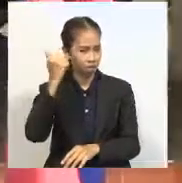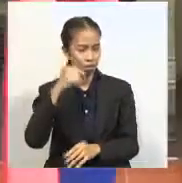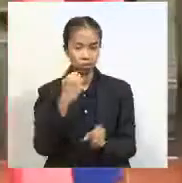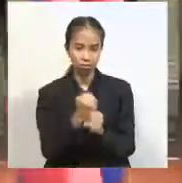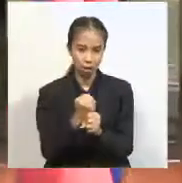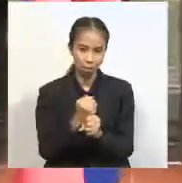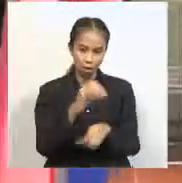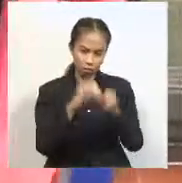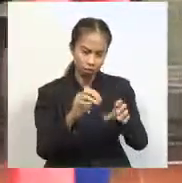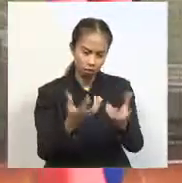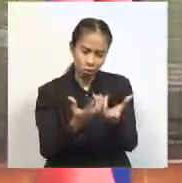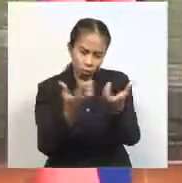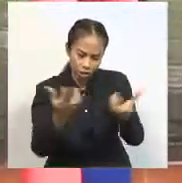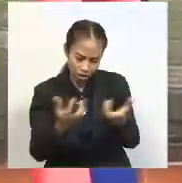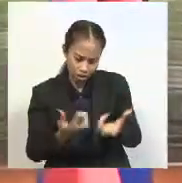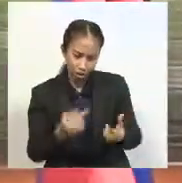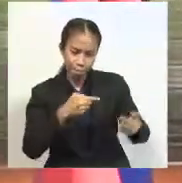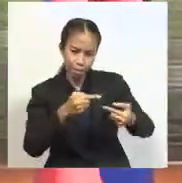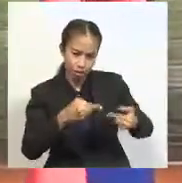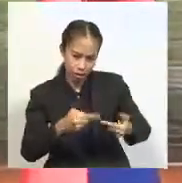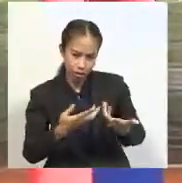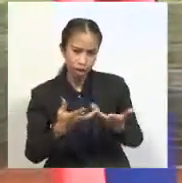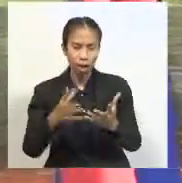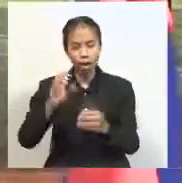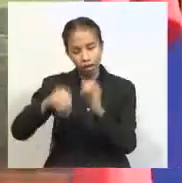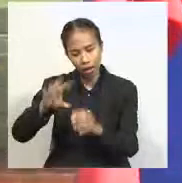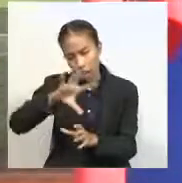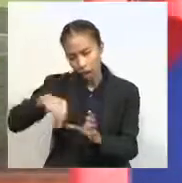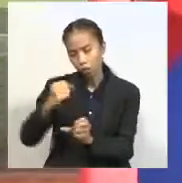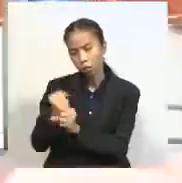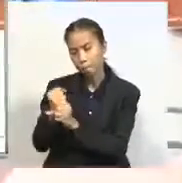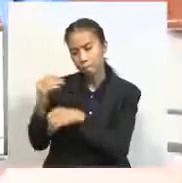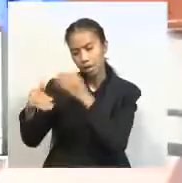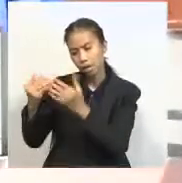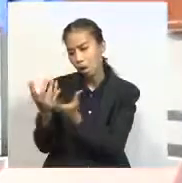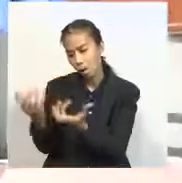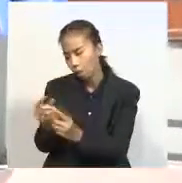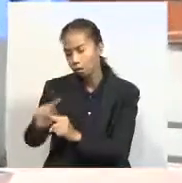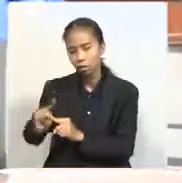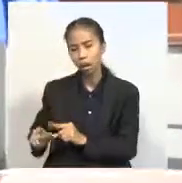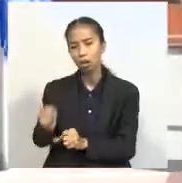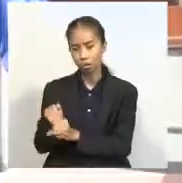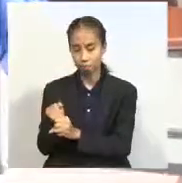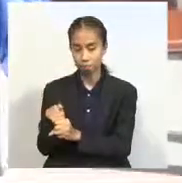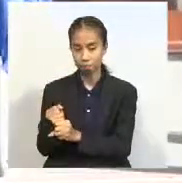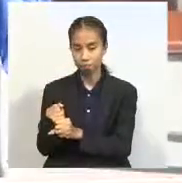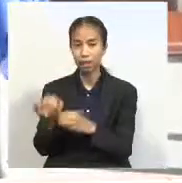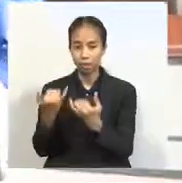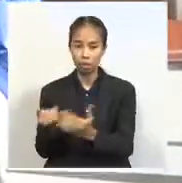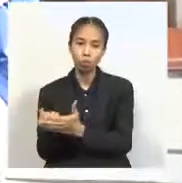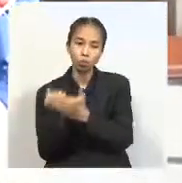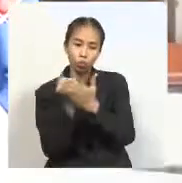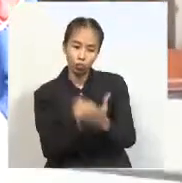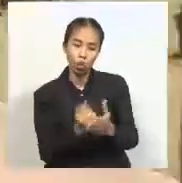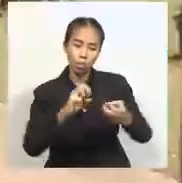ขยะทุกประเภทและรู้จักวิธีการรีไซเคิลขยะนำมาพัฒนาต่อยอดเป็นผลิตภัณฑ์ต่างๆในอนาคตซึ่งจะช่วย